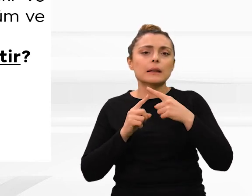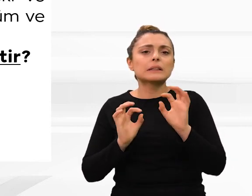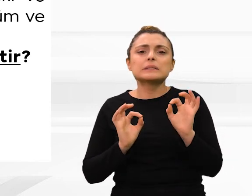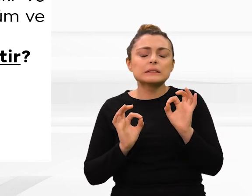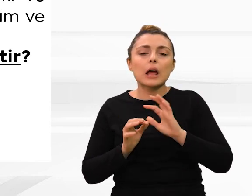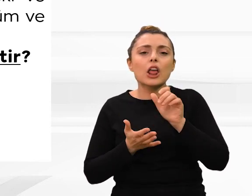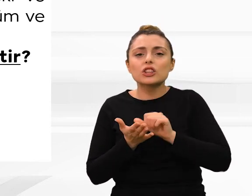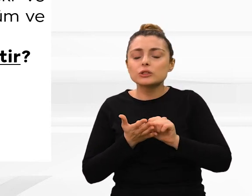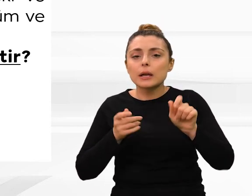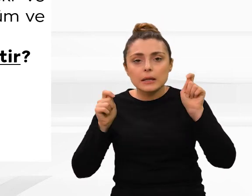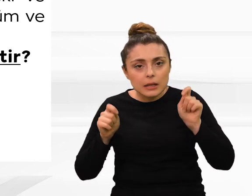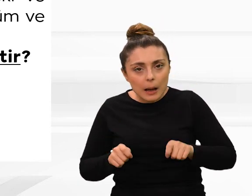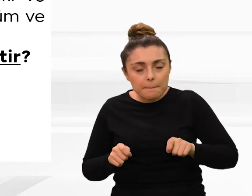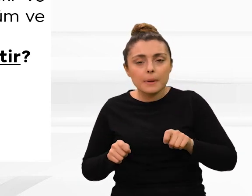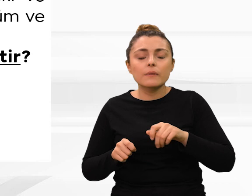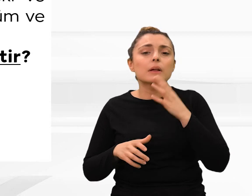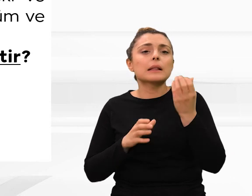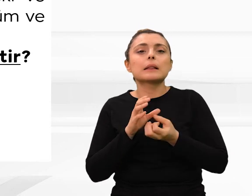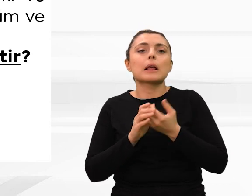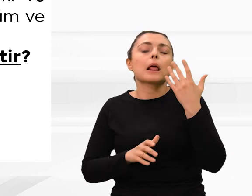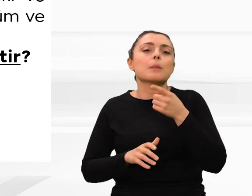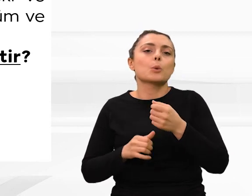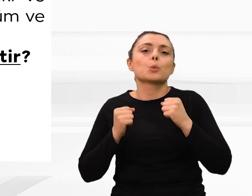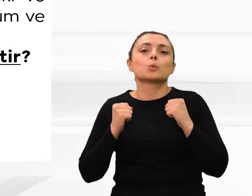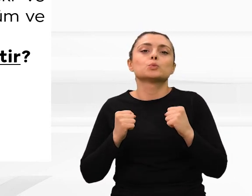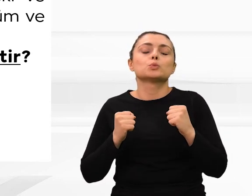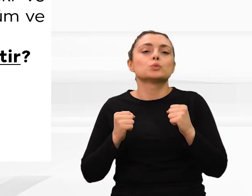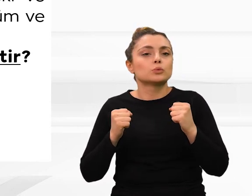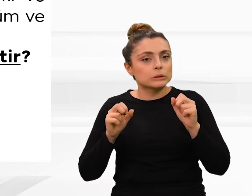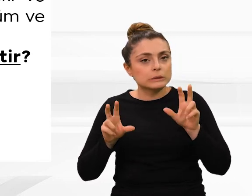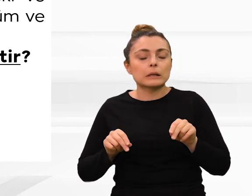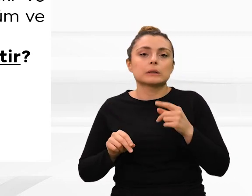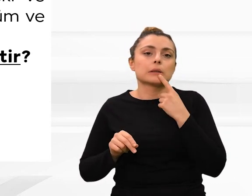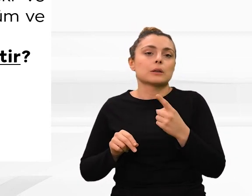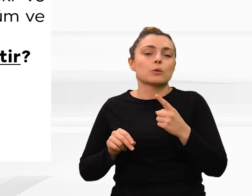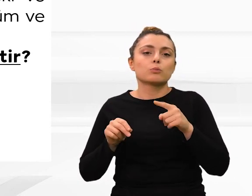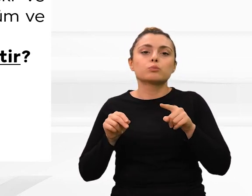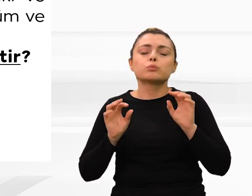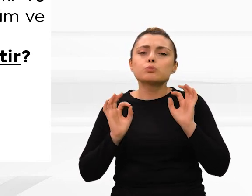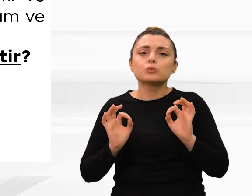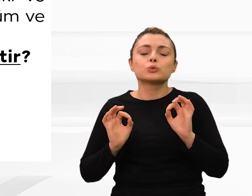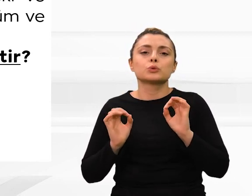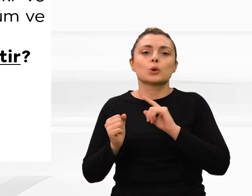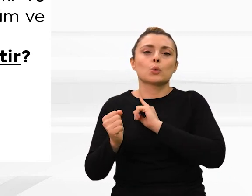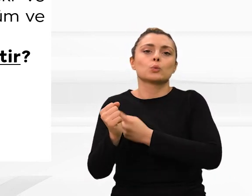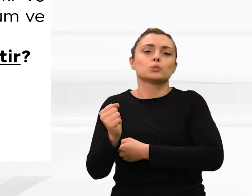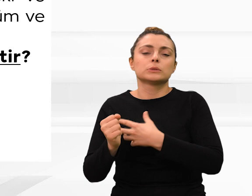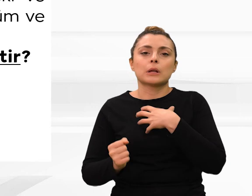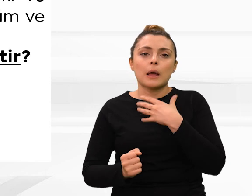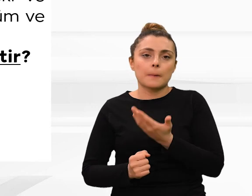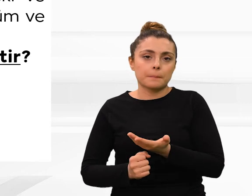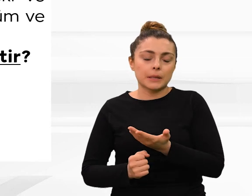her şeyi yapmaya ve yaratmaya gücü yetmesi demekti Mutlu bu sahibi demektir Kudret